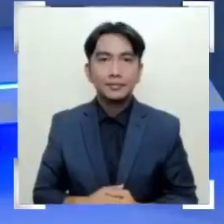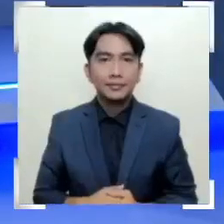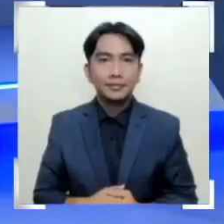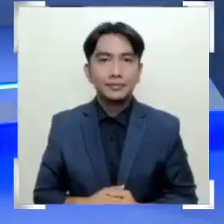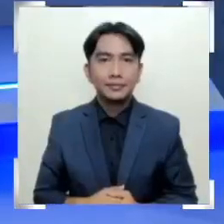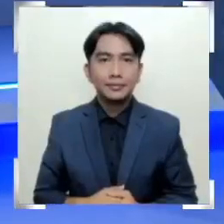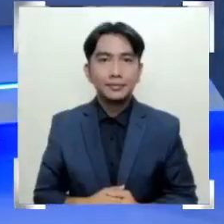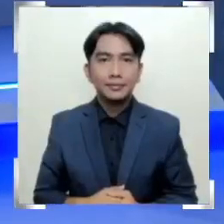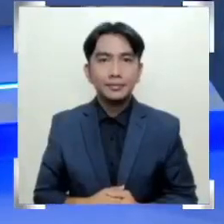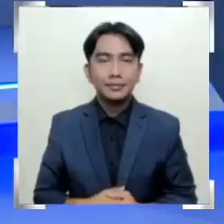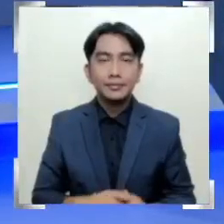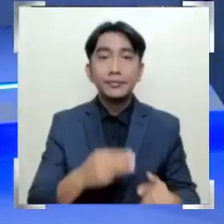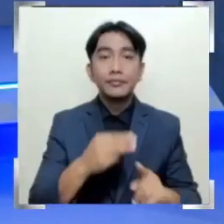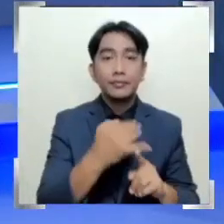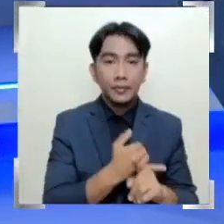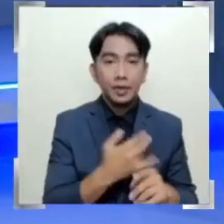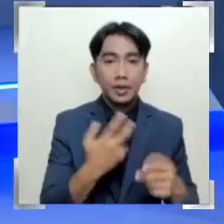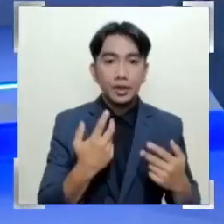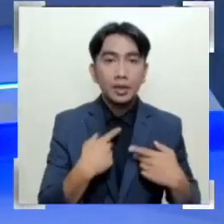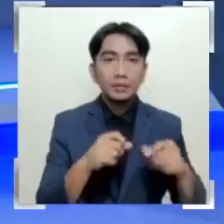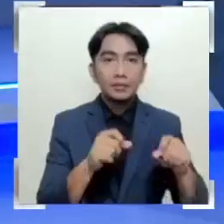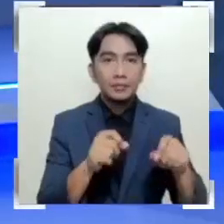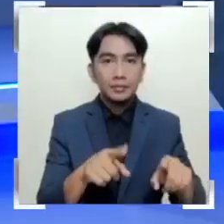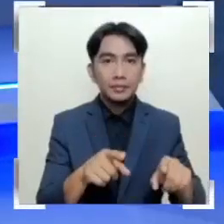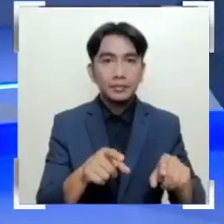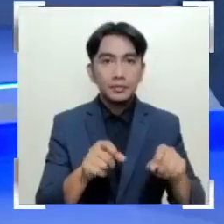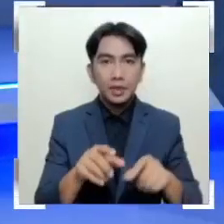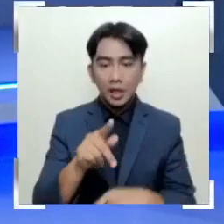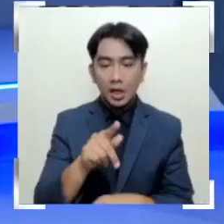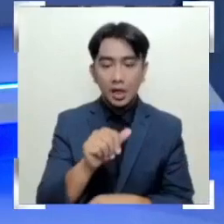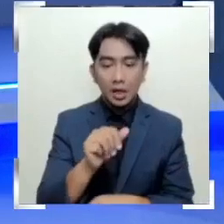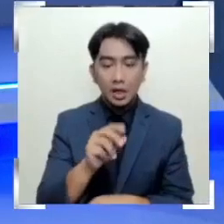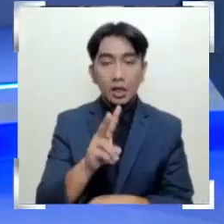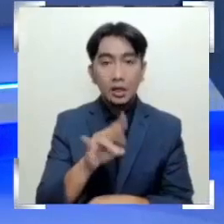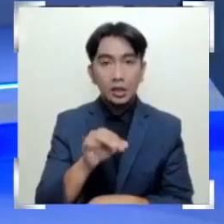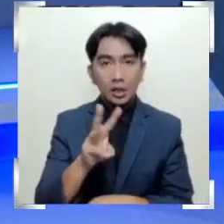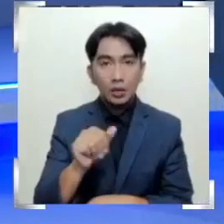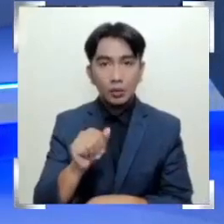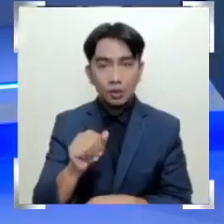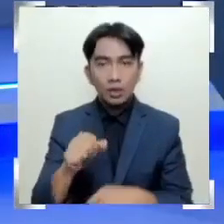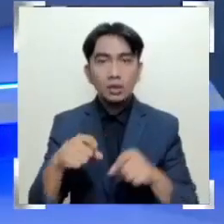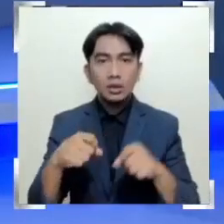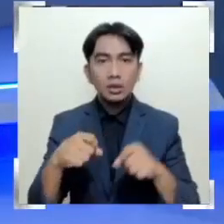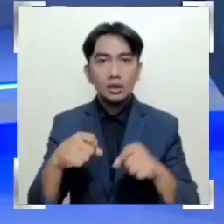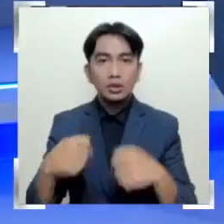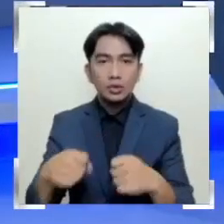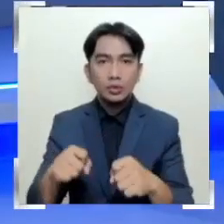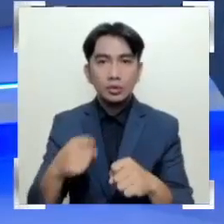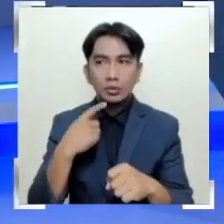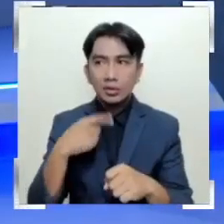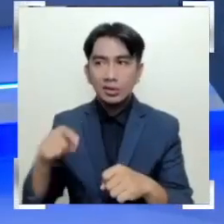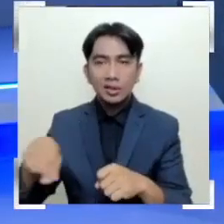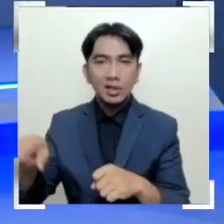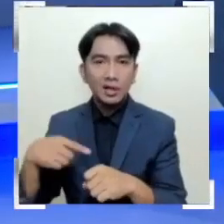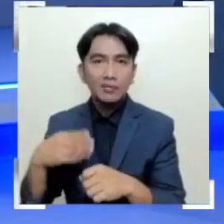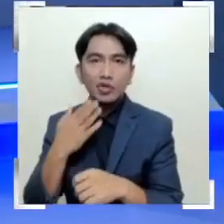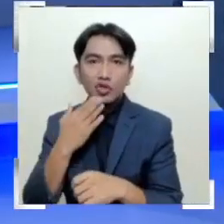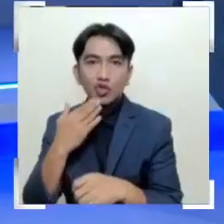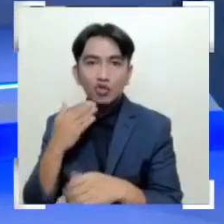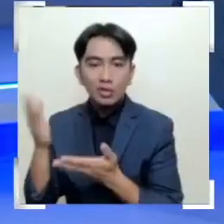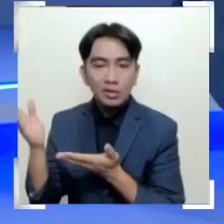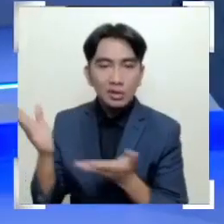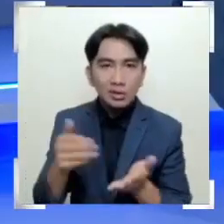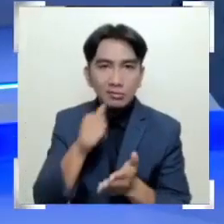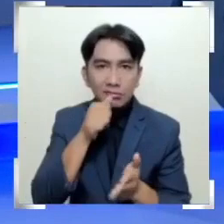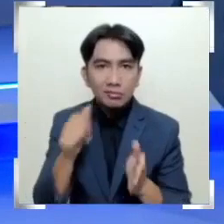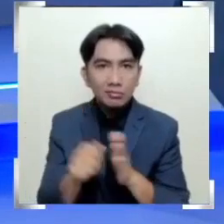Sama yun ang target maibenta sa mga Kadiwa Store ang nakumpiska ng gobyerno na smuggled na asukal. Isa yan sa mga tututukan ng